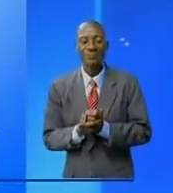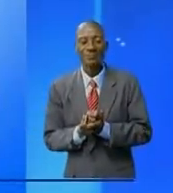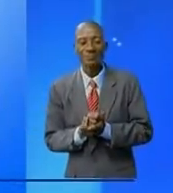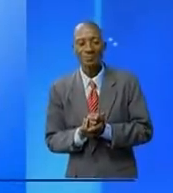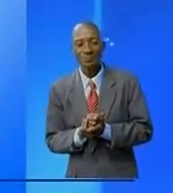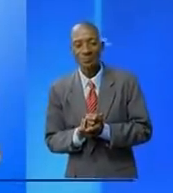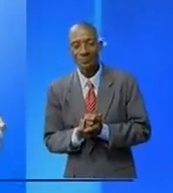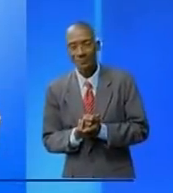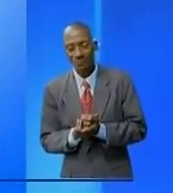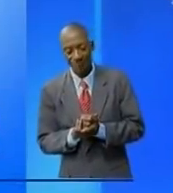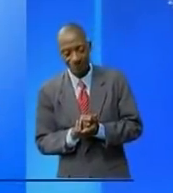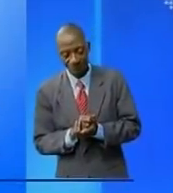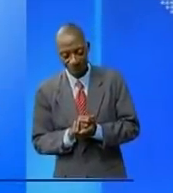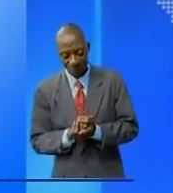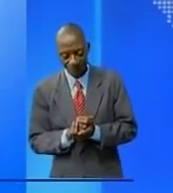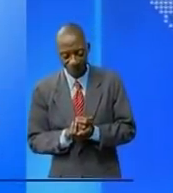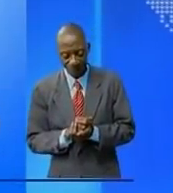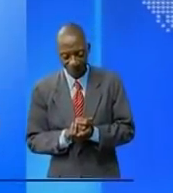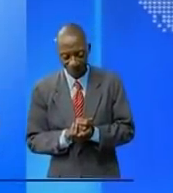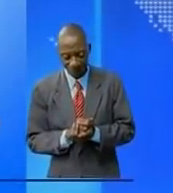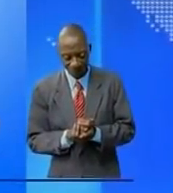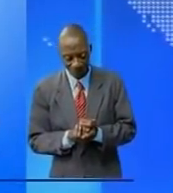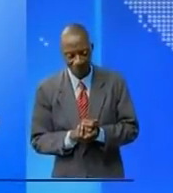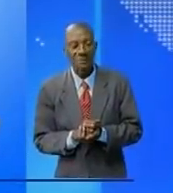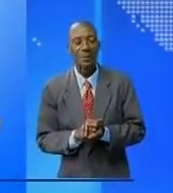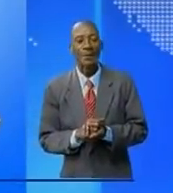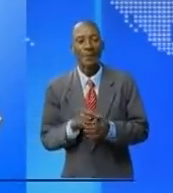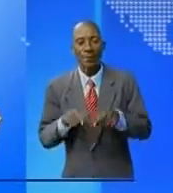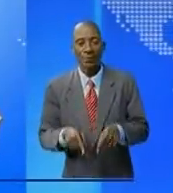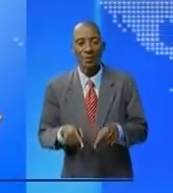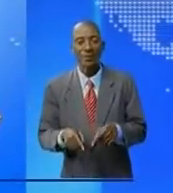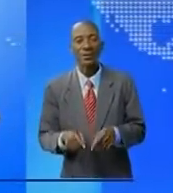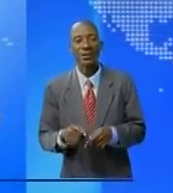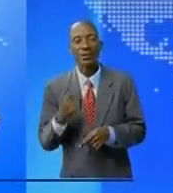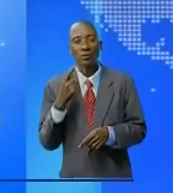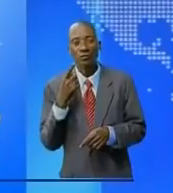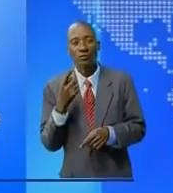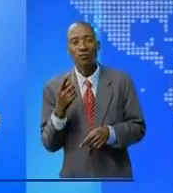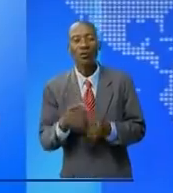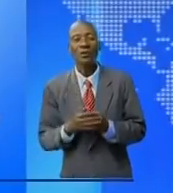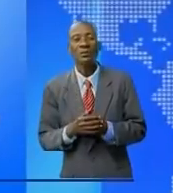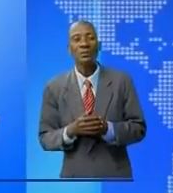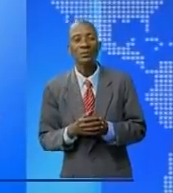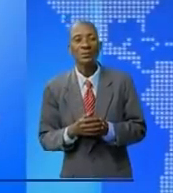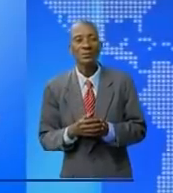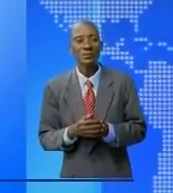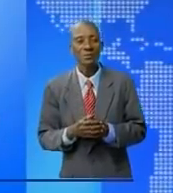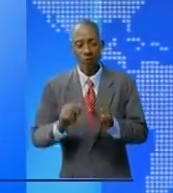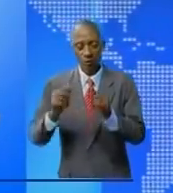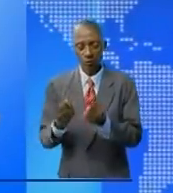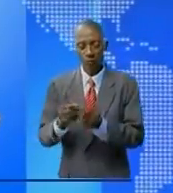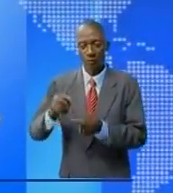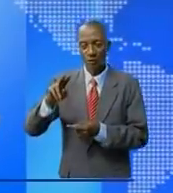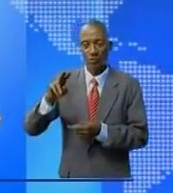Et puis le parti présidentiel affûte ses armes pour les échéances à venir. Pour ce faire, la fédération de l'UDPS, Lukonga,